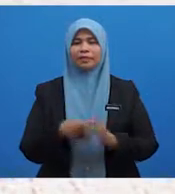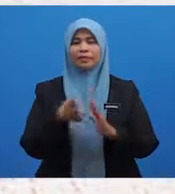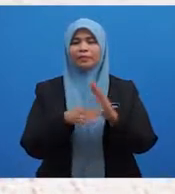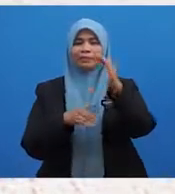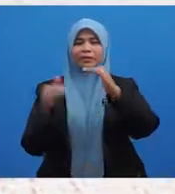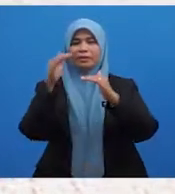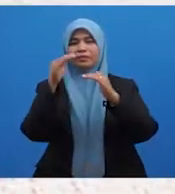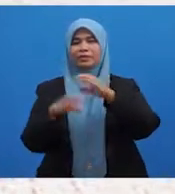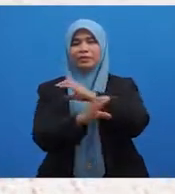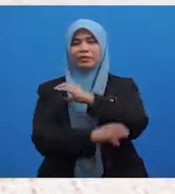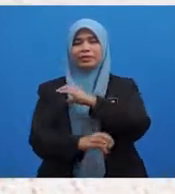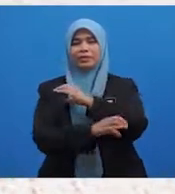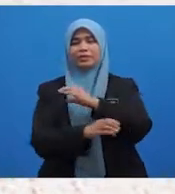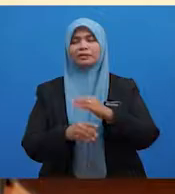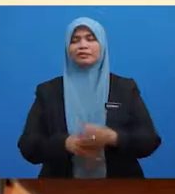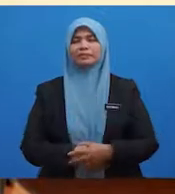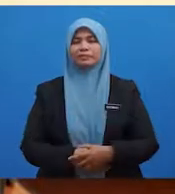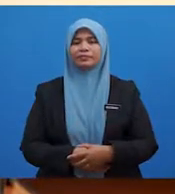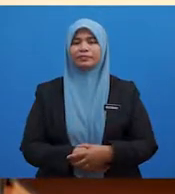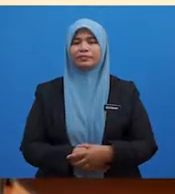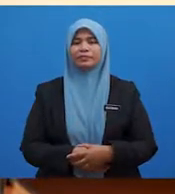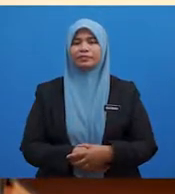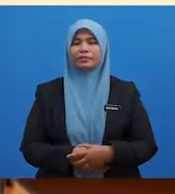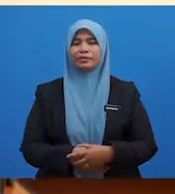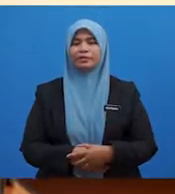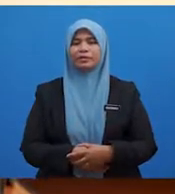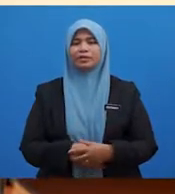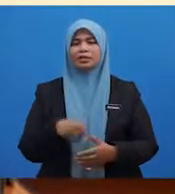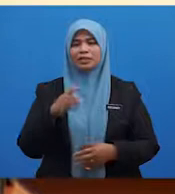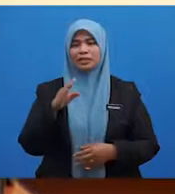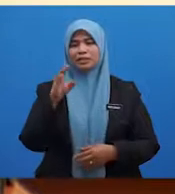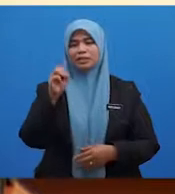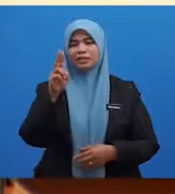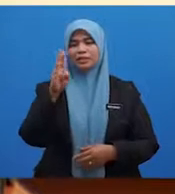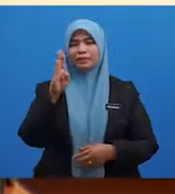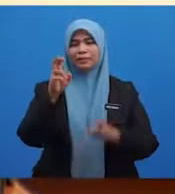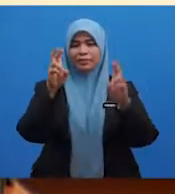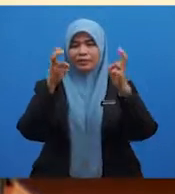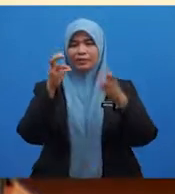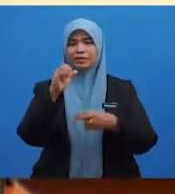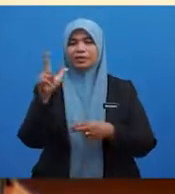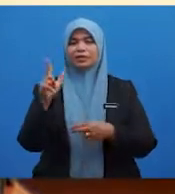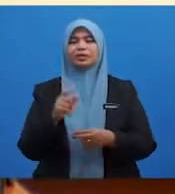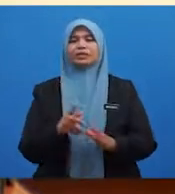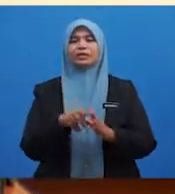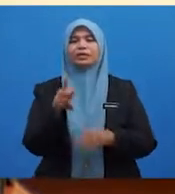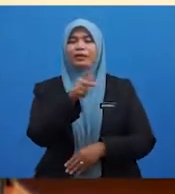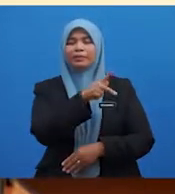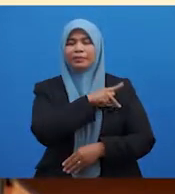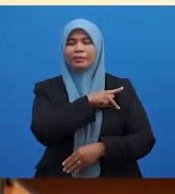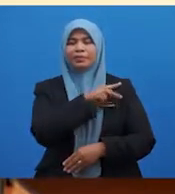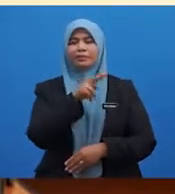pembangunan negara, di mana subtopiknya adalah